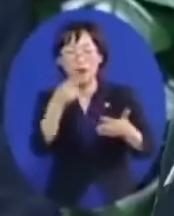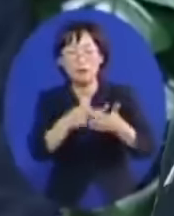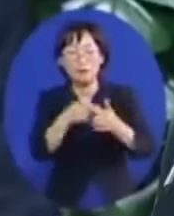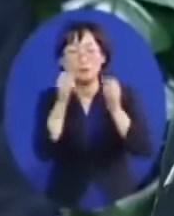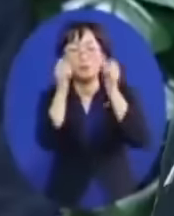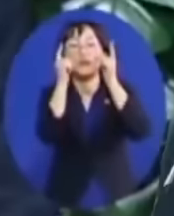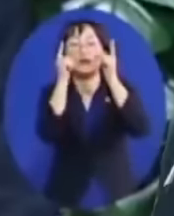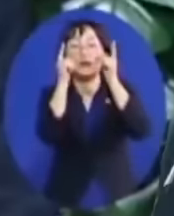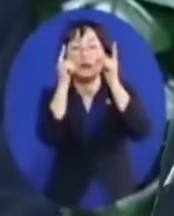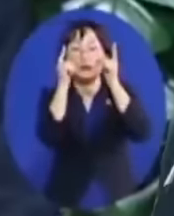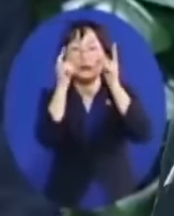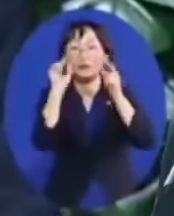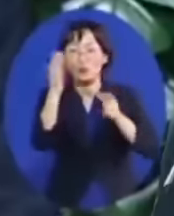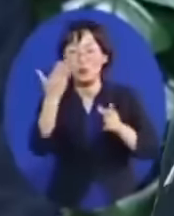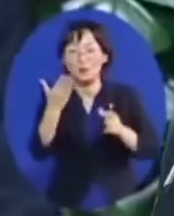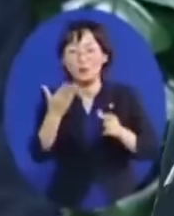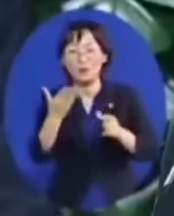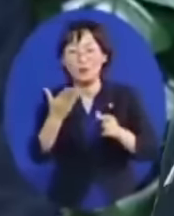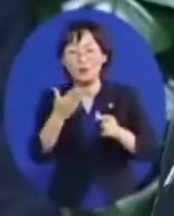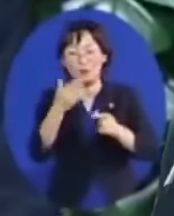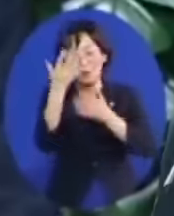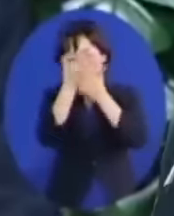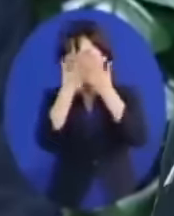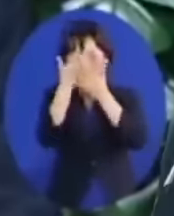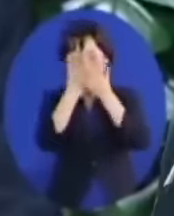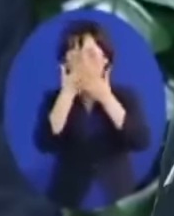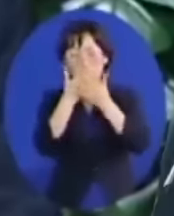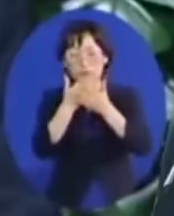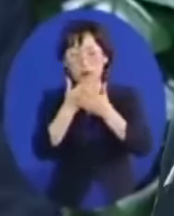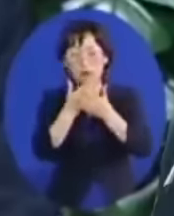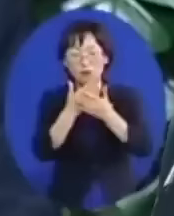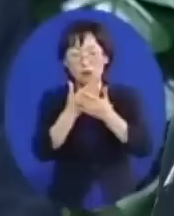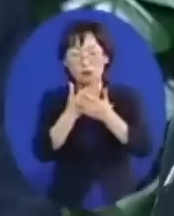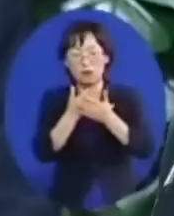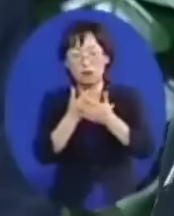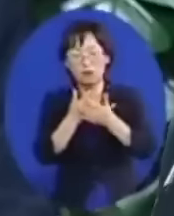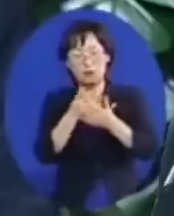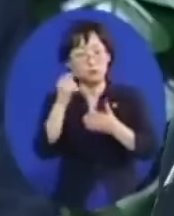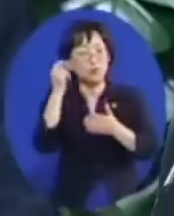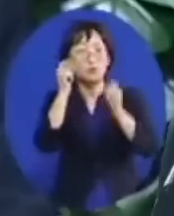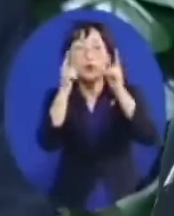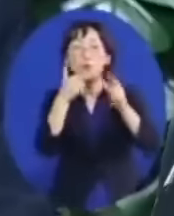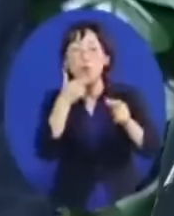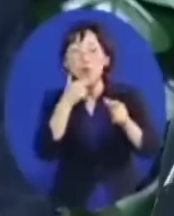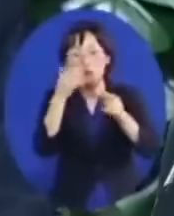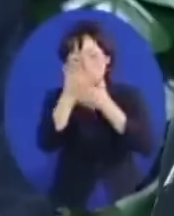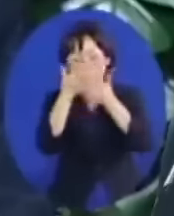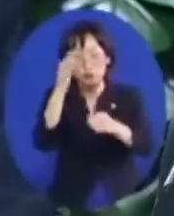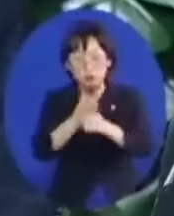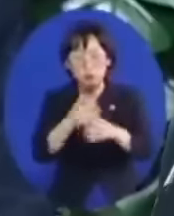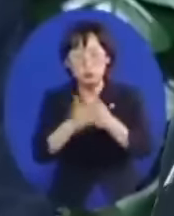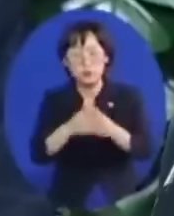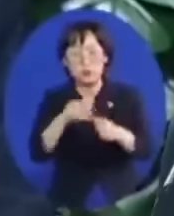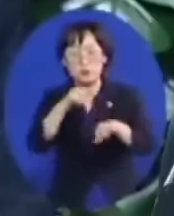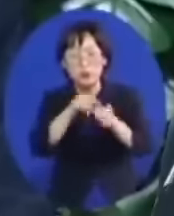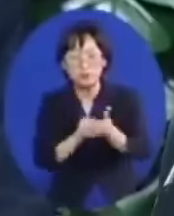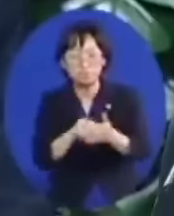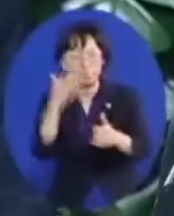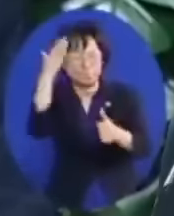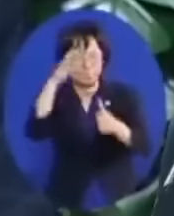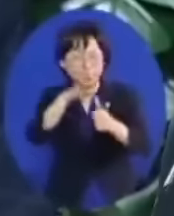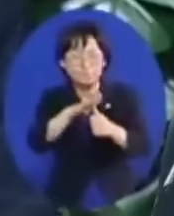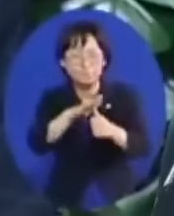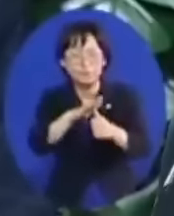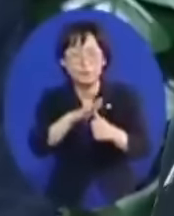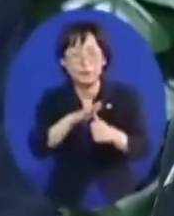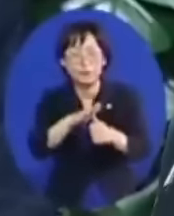잃고 가사 상태에 빠졌어요. 그래 안수를 하고 제가 기도를 하니까 내 마음속에 하나님의 말씀이